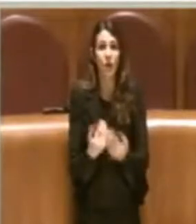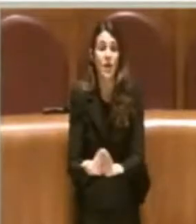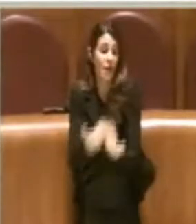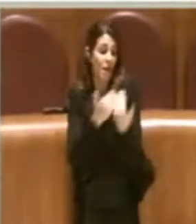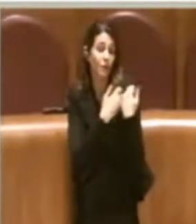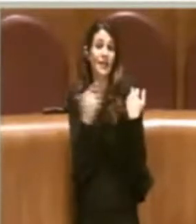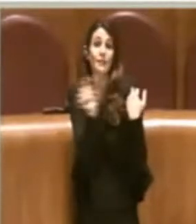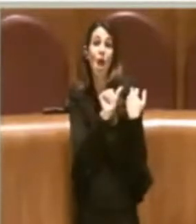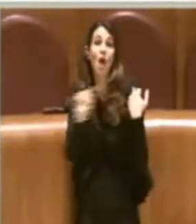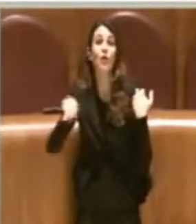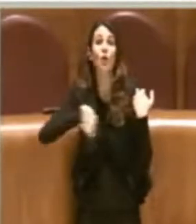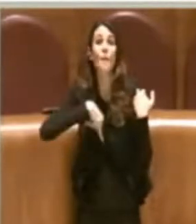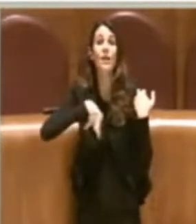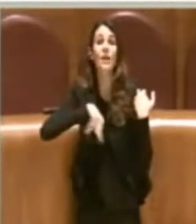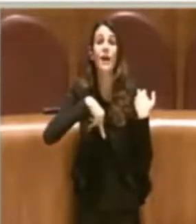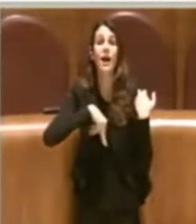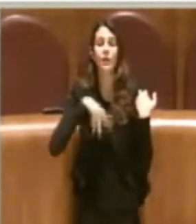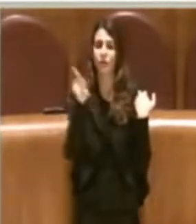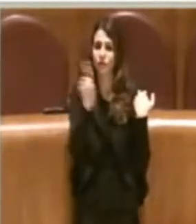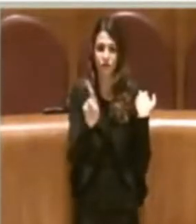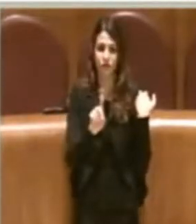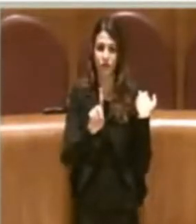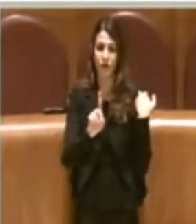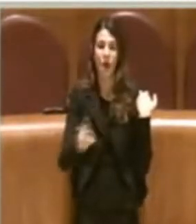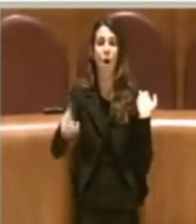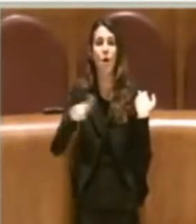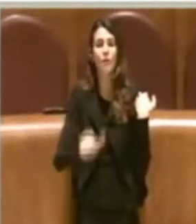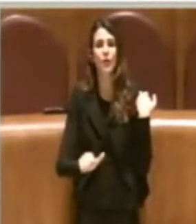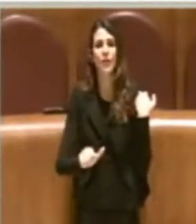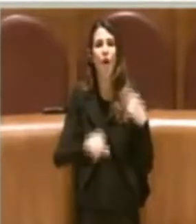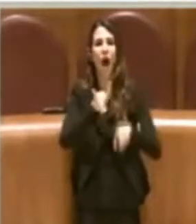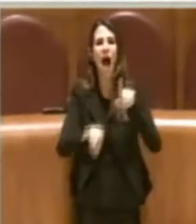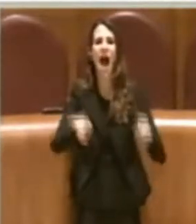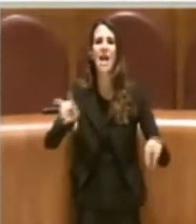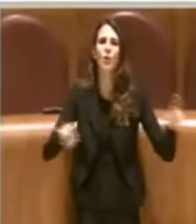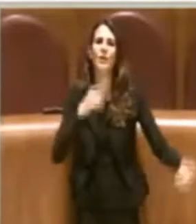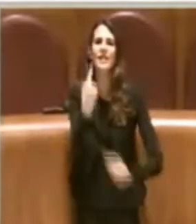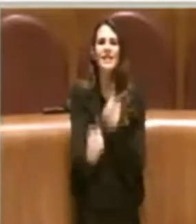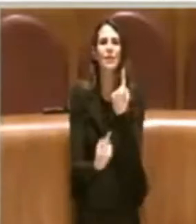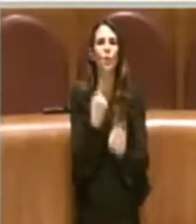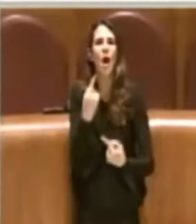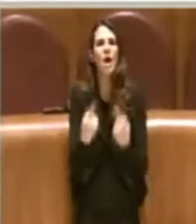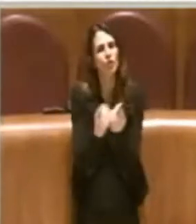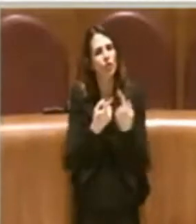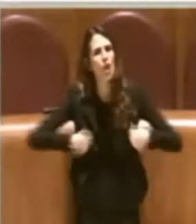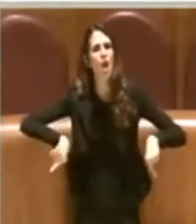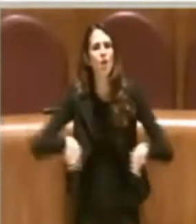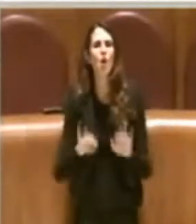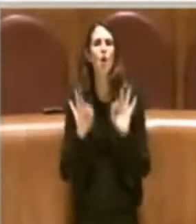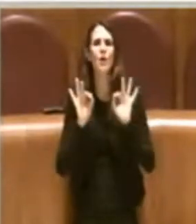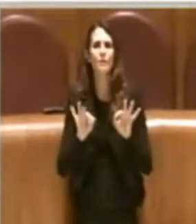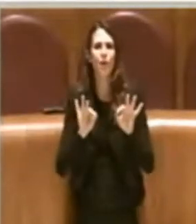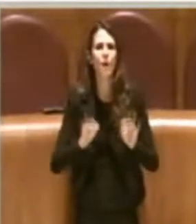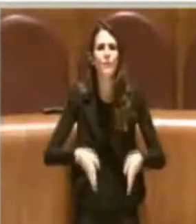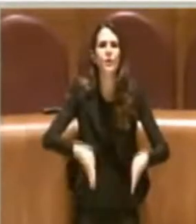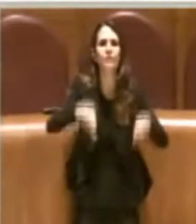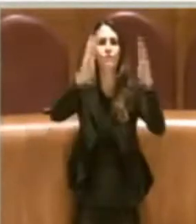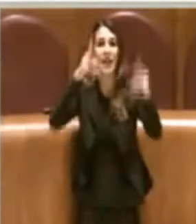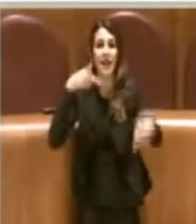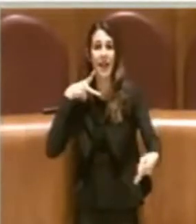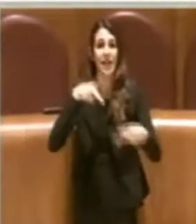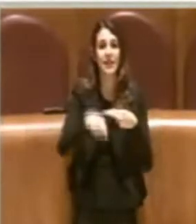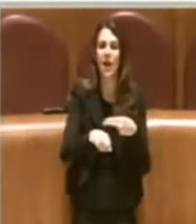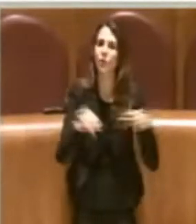privato, perché in alcuni casi noi non riusciamo a collaudare queste opere, quindi